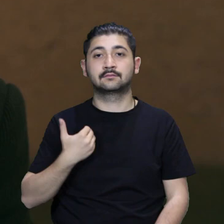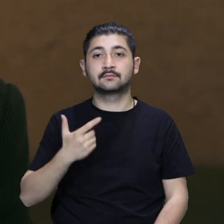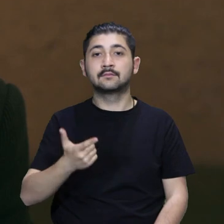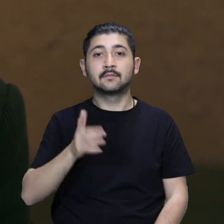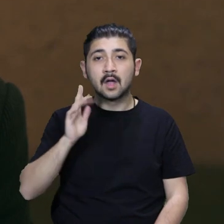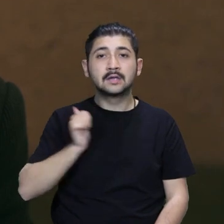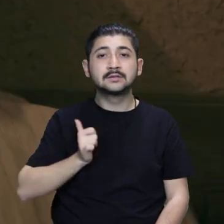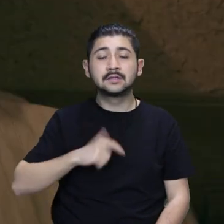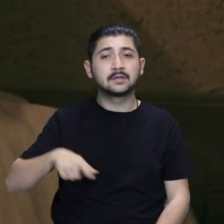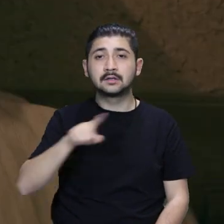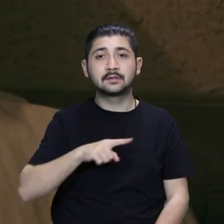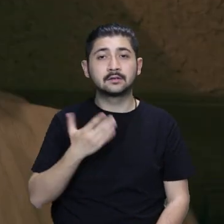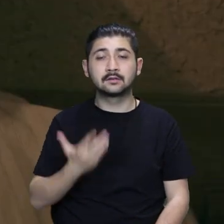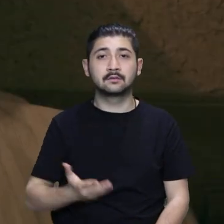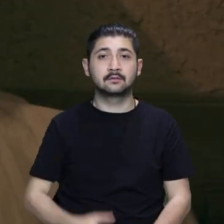Tekin Efeler.